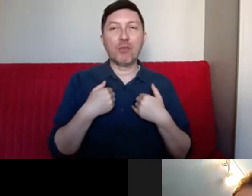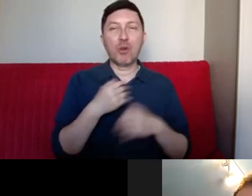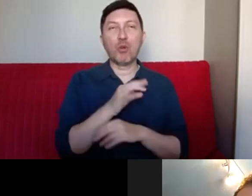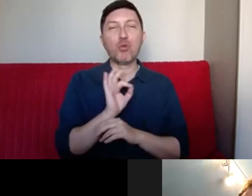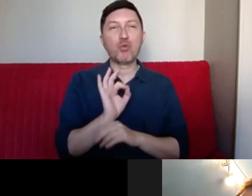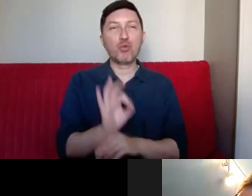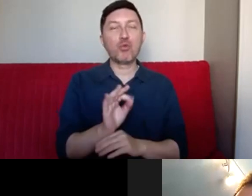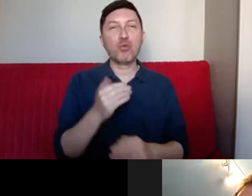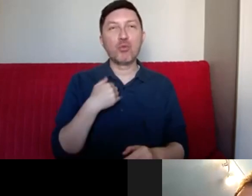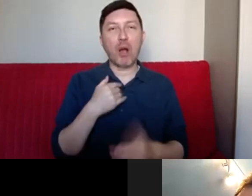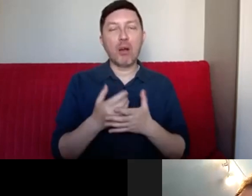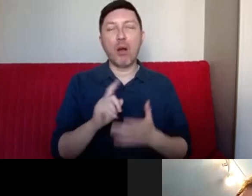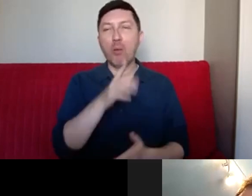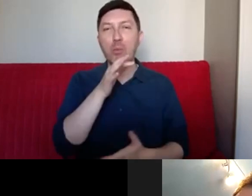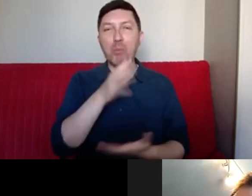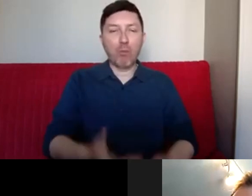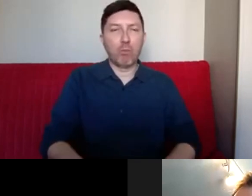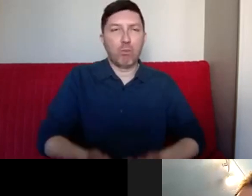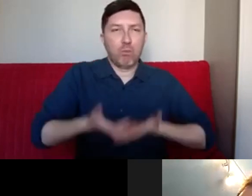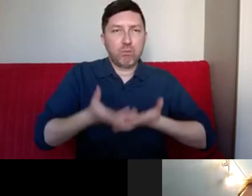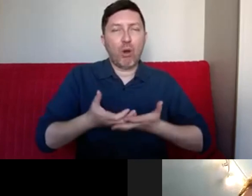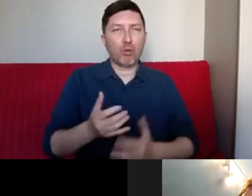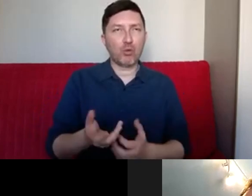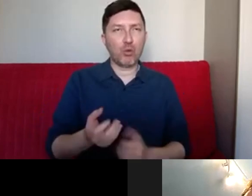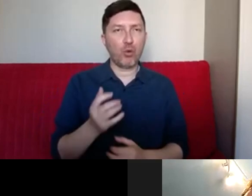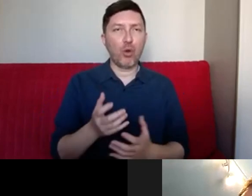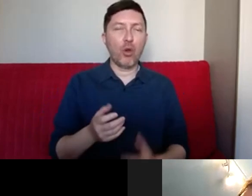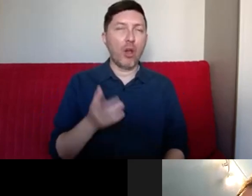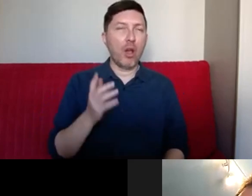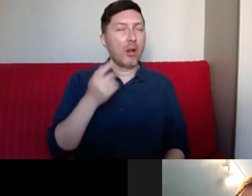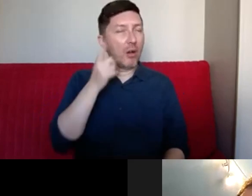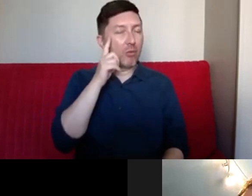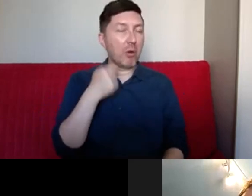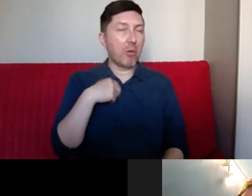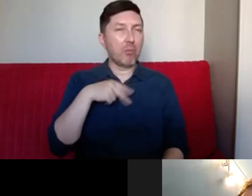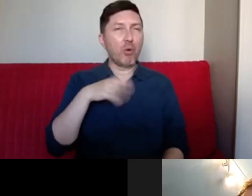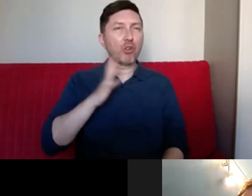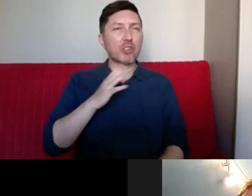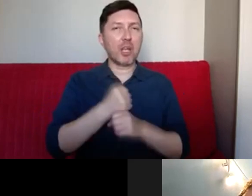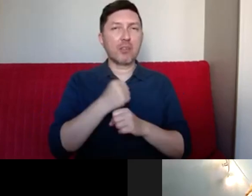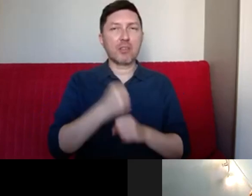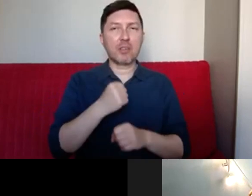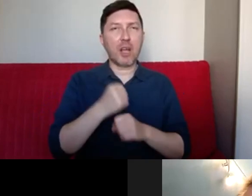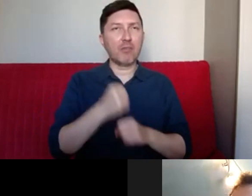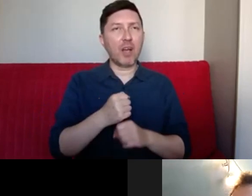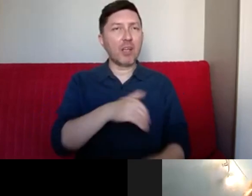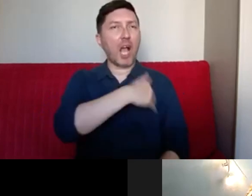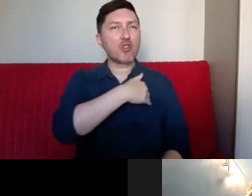qui me contraint de ne plus pouvoir exercer mon ex-métier d'agent de maintenance. Mais là, moi, j'ai une fonction de...